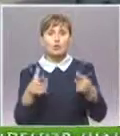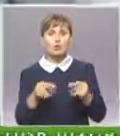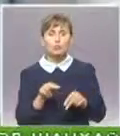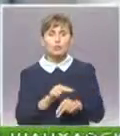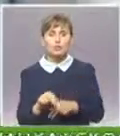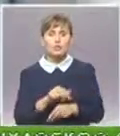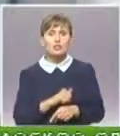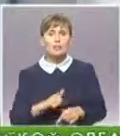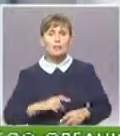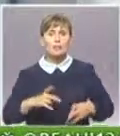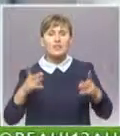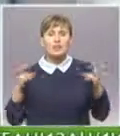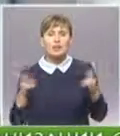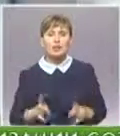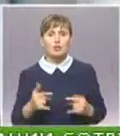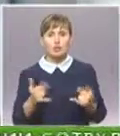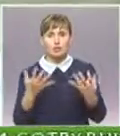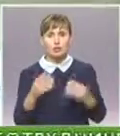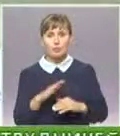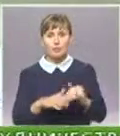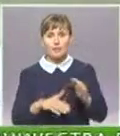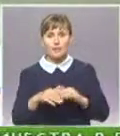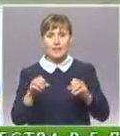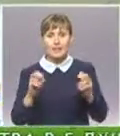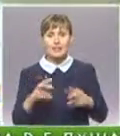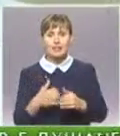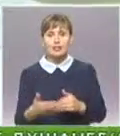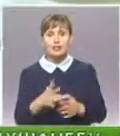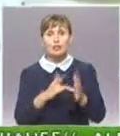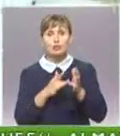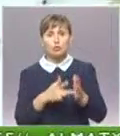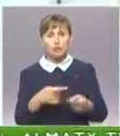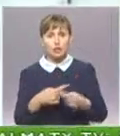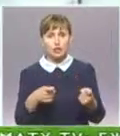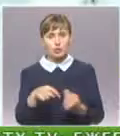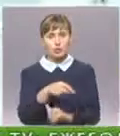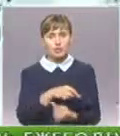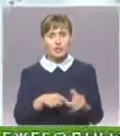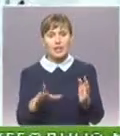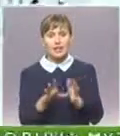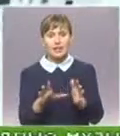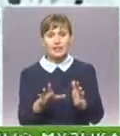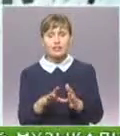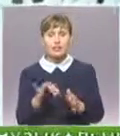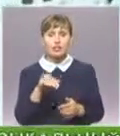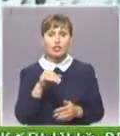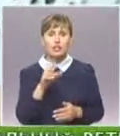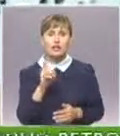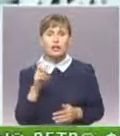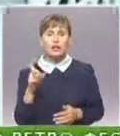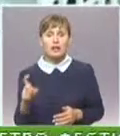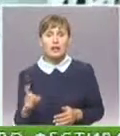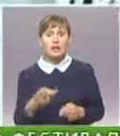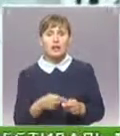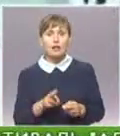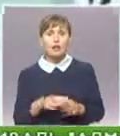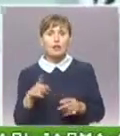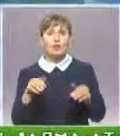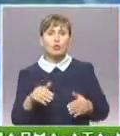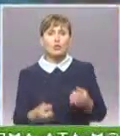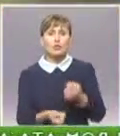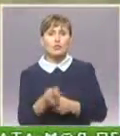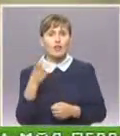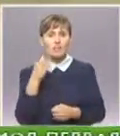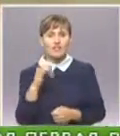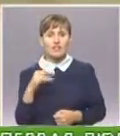самым востребованным на сегодняшний день профессиям. Среди них туризм и гостиничный бизнес, энергетика и ЖКХ. Первые такие колледжи появятся в Алмате